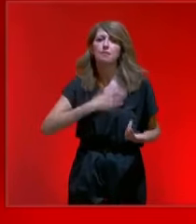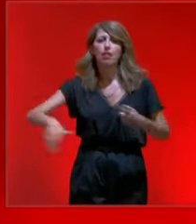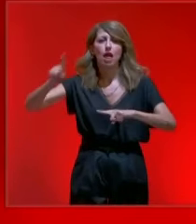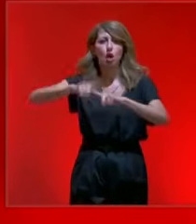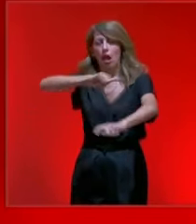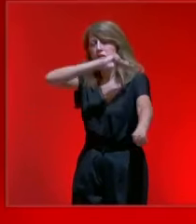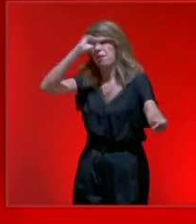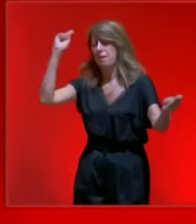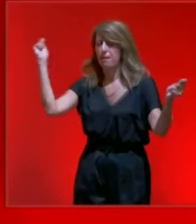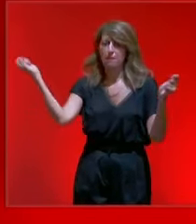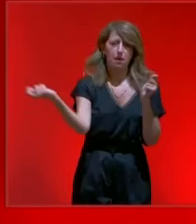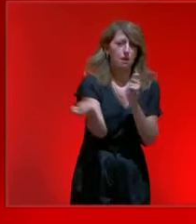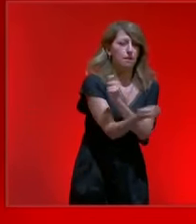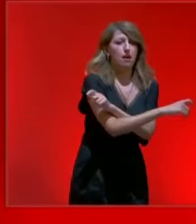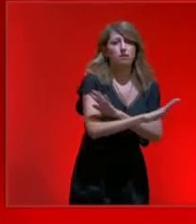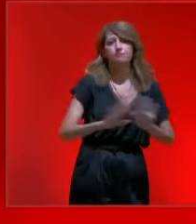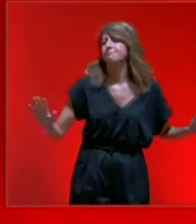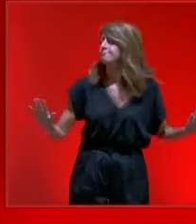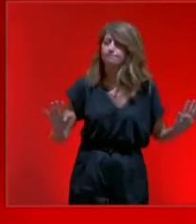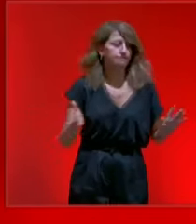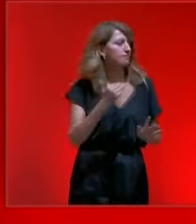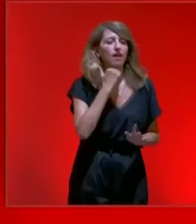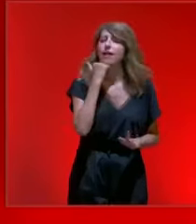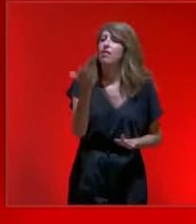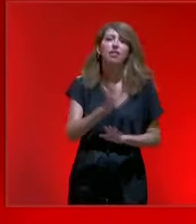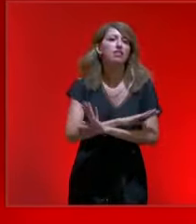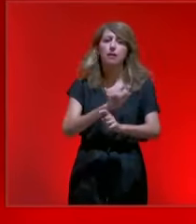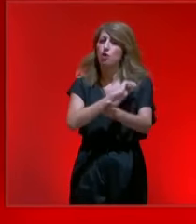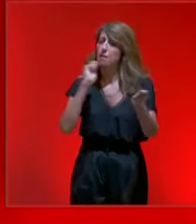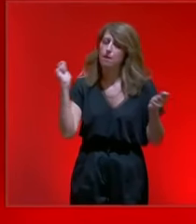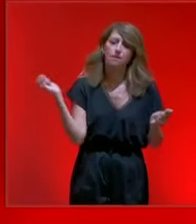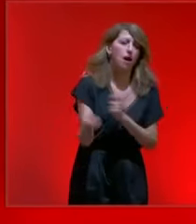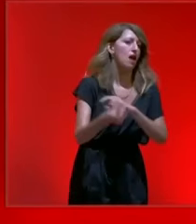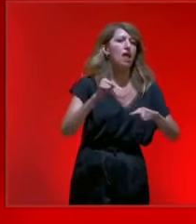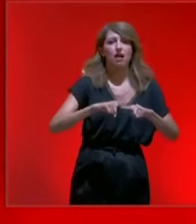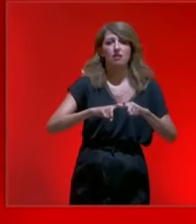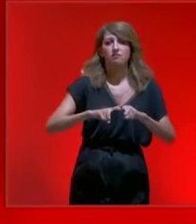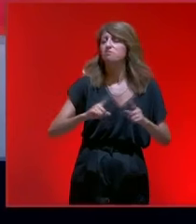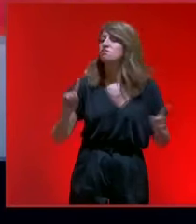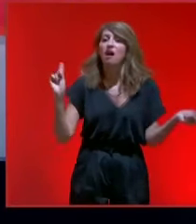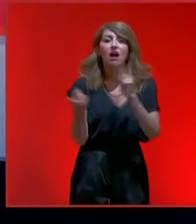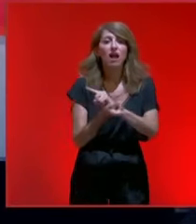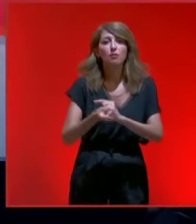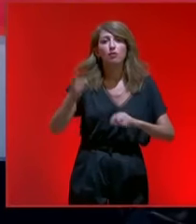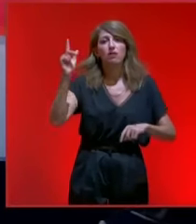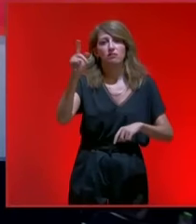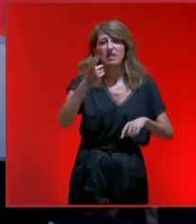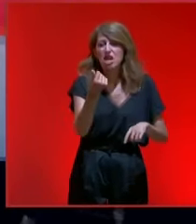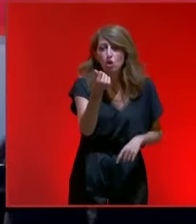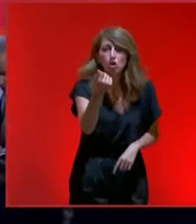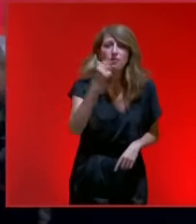μια ολόπλευρη, διαρκή και αλλεπάλληλη κρίση και στην οικονομία και στην κοινωνία και στους θεσμούς και